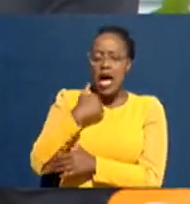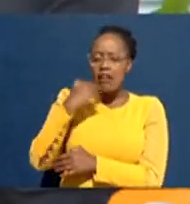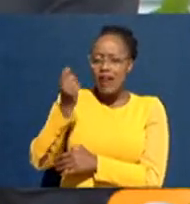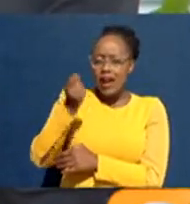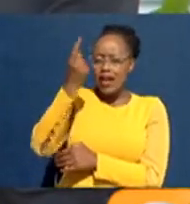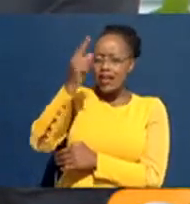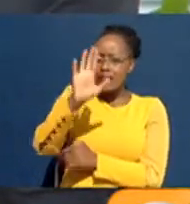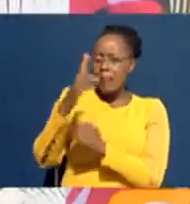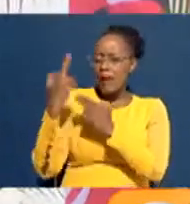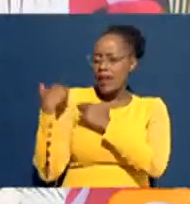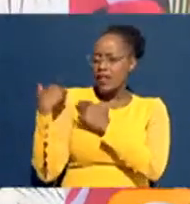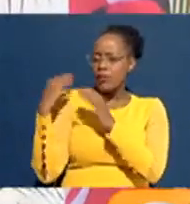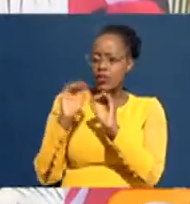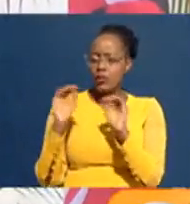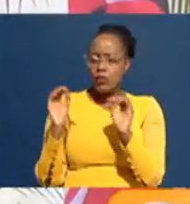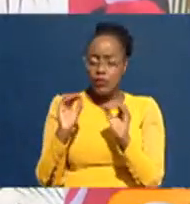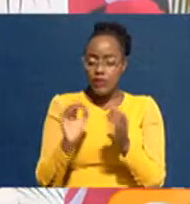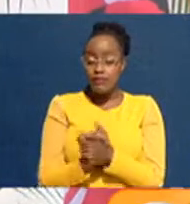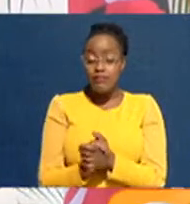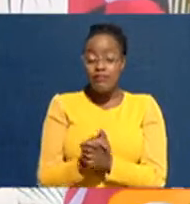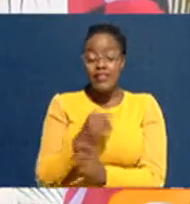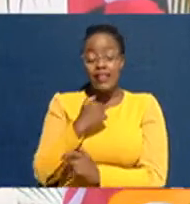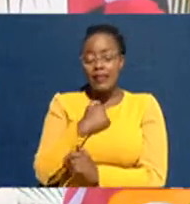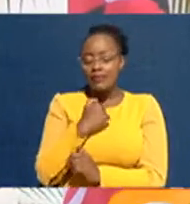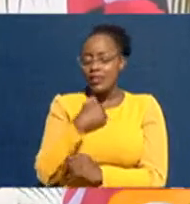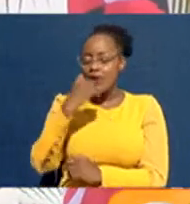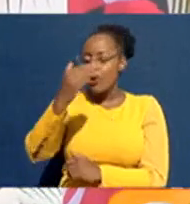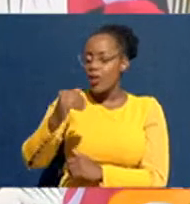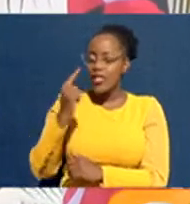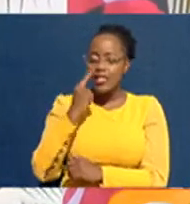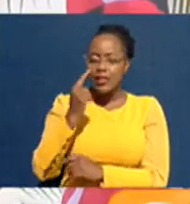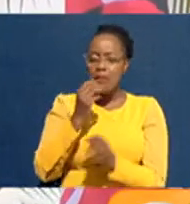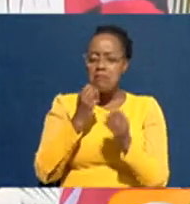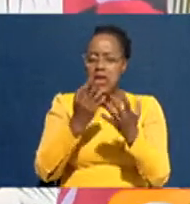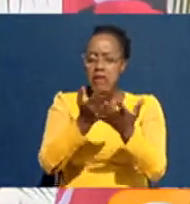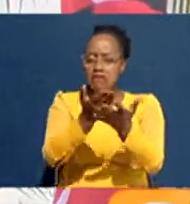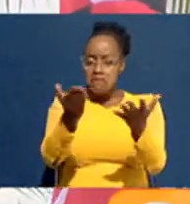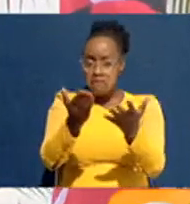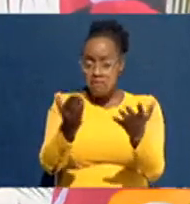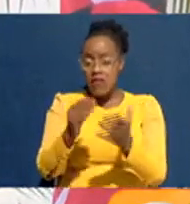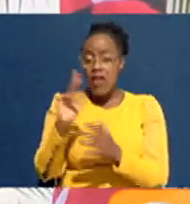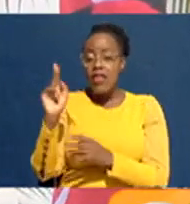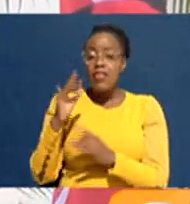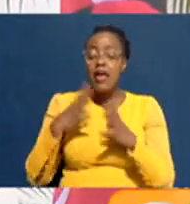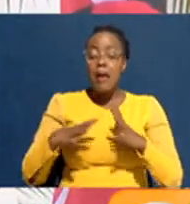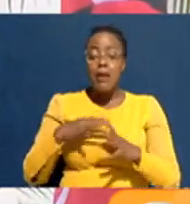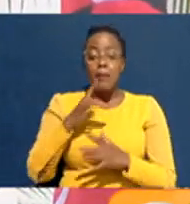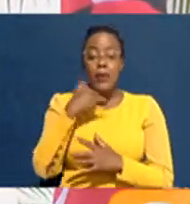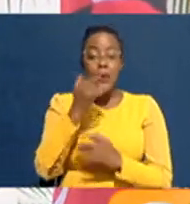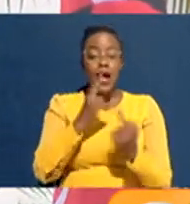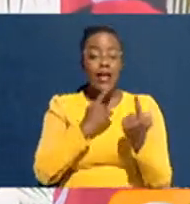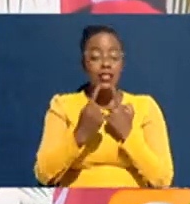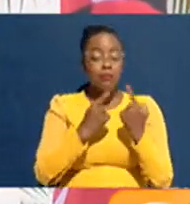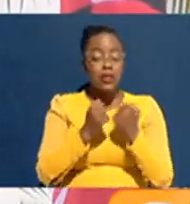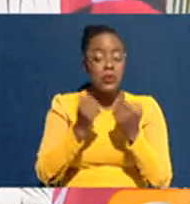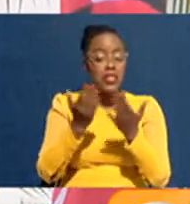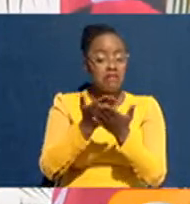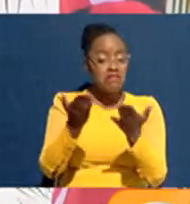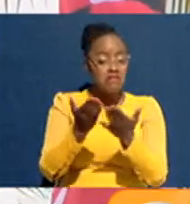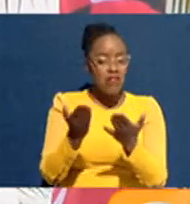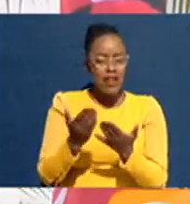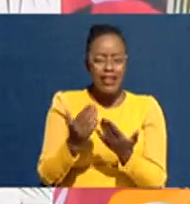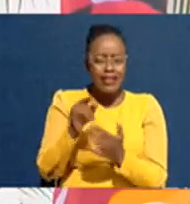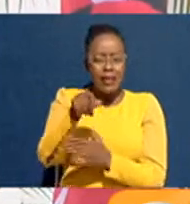wanaelewa majukumu yao. I find that many of you, the people I speak to, don't